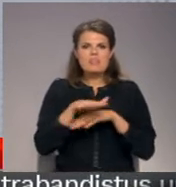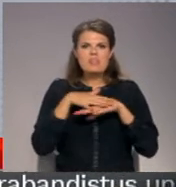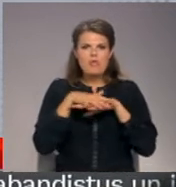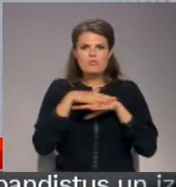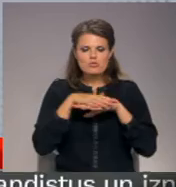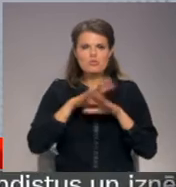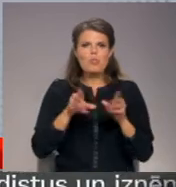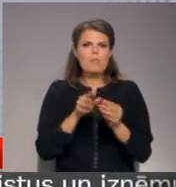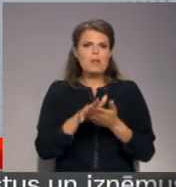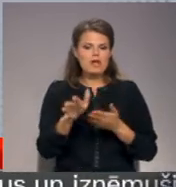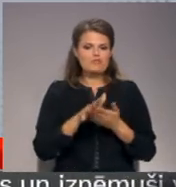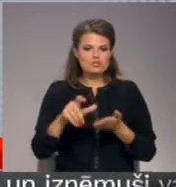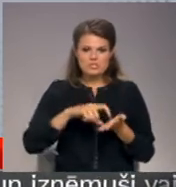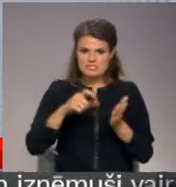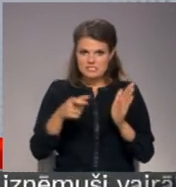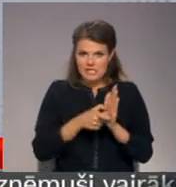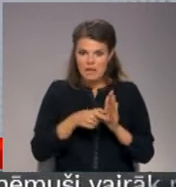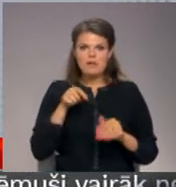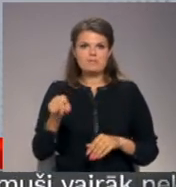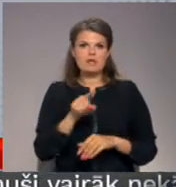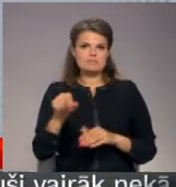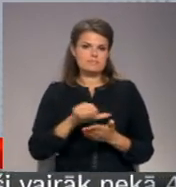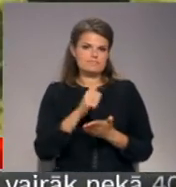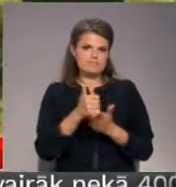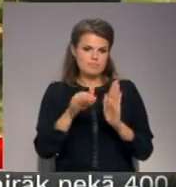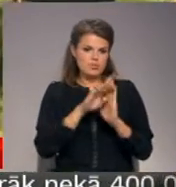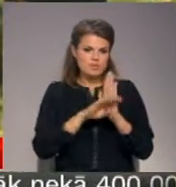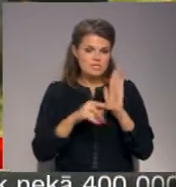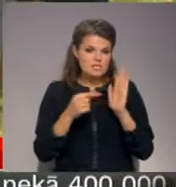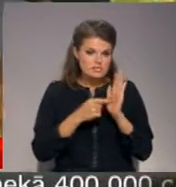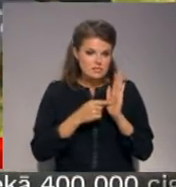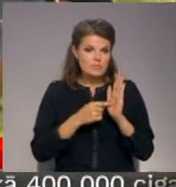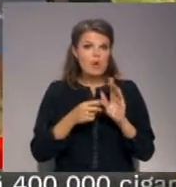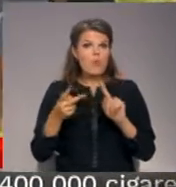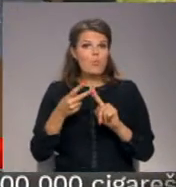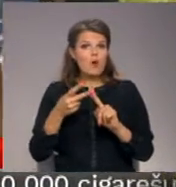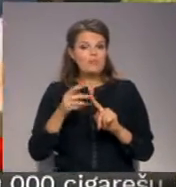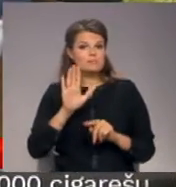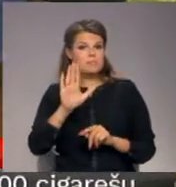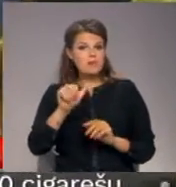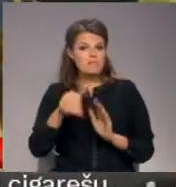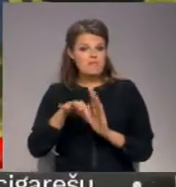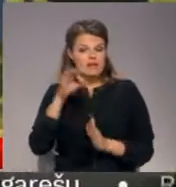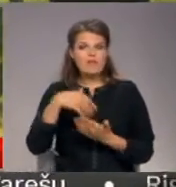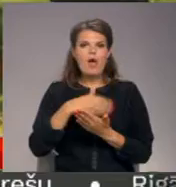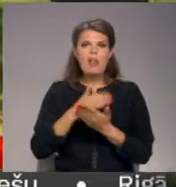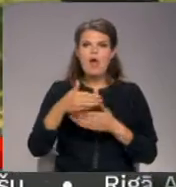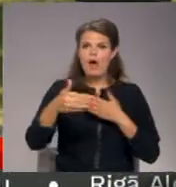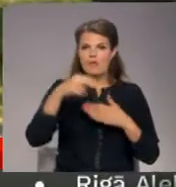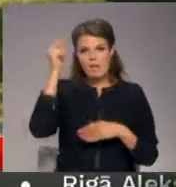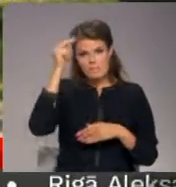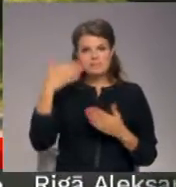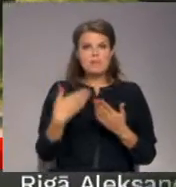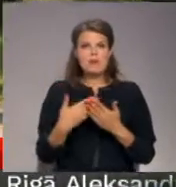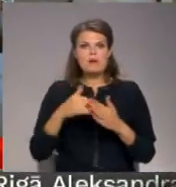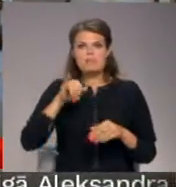nedrūzmēties koplietošanas telpās. Jā, tas ir tas nosacījums. B variants paredz daļēji attālinātas mācības. Tās varēs notikt,